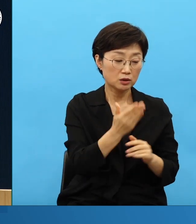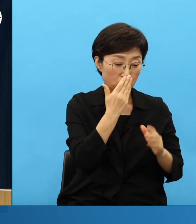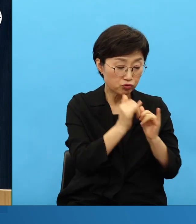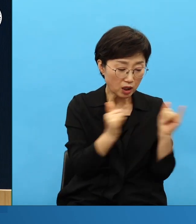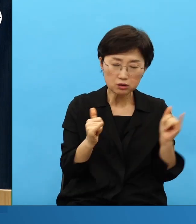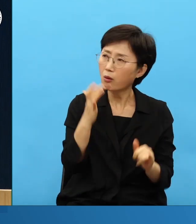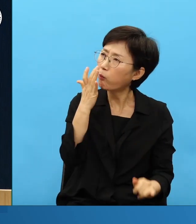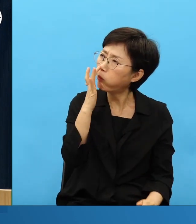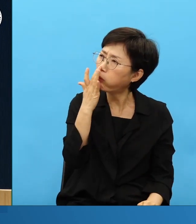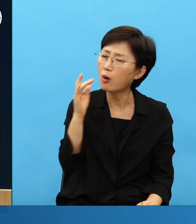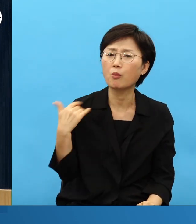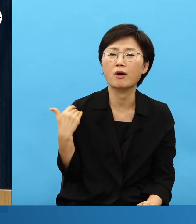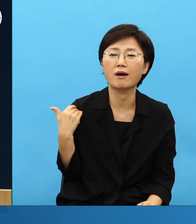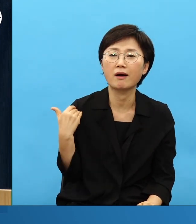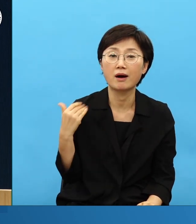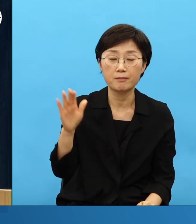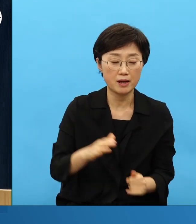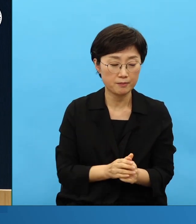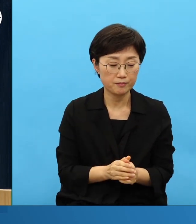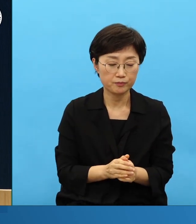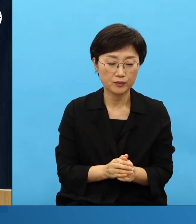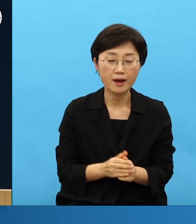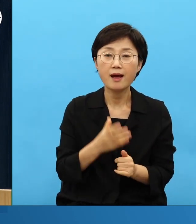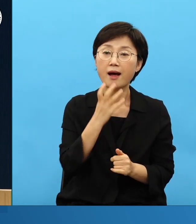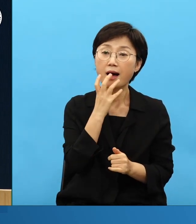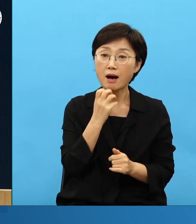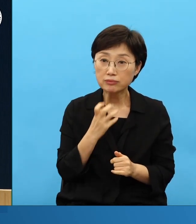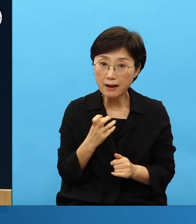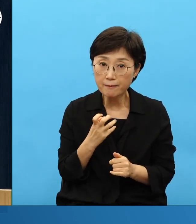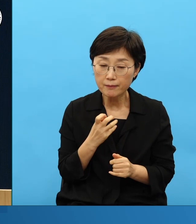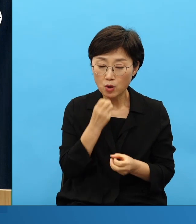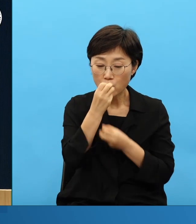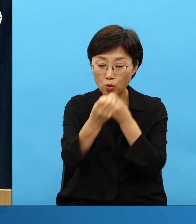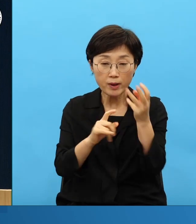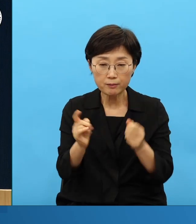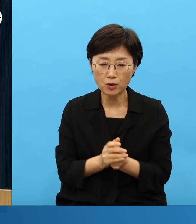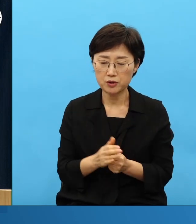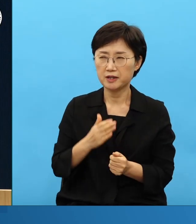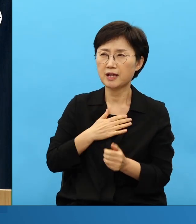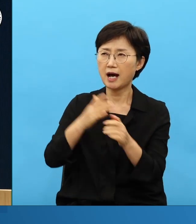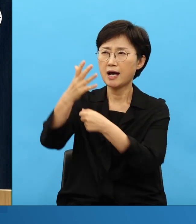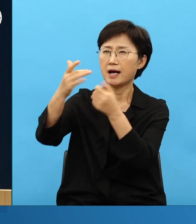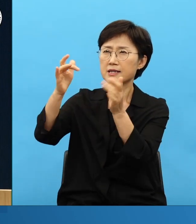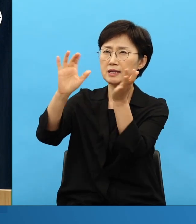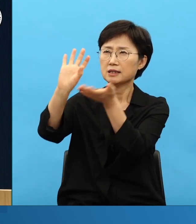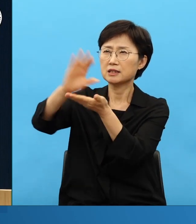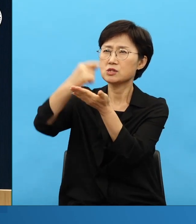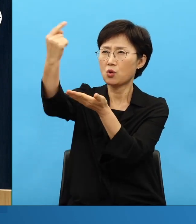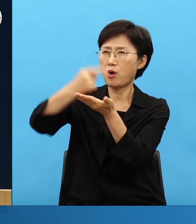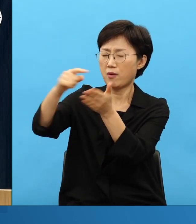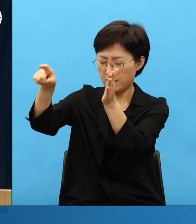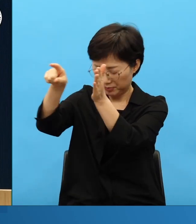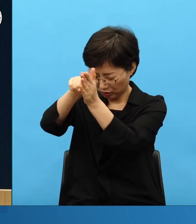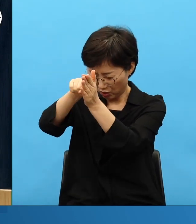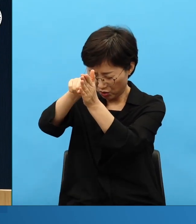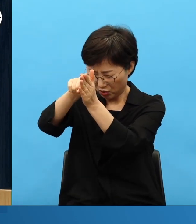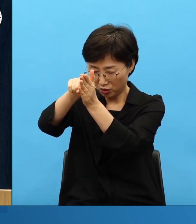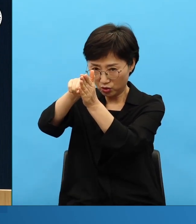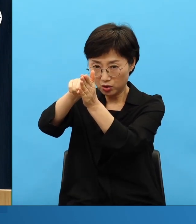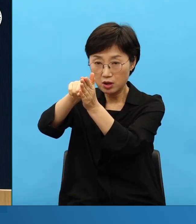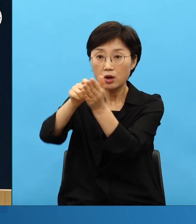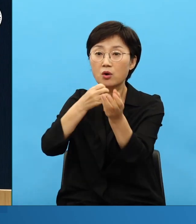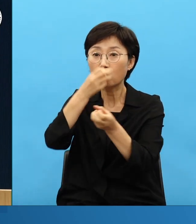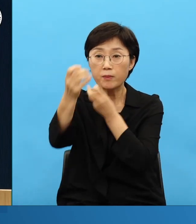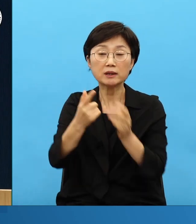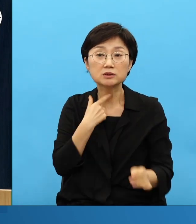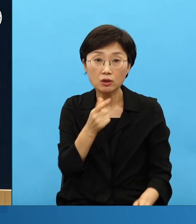아브라함이 당신을 믿고 구원받았단 말이냐? 이렇게 물었잖아요. 같은 말이에요. And they asked Jesus, does it mean that Abraham looked to you